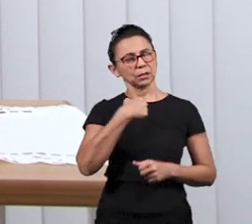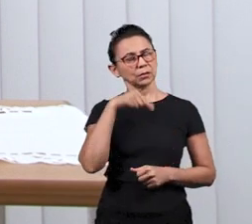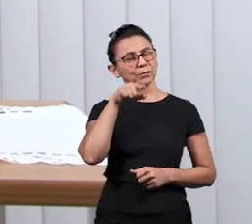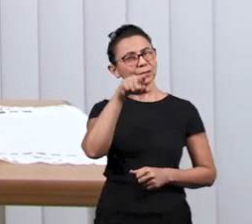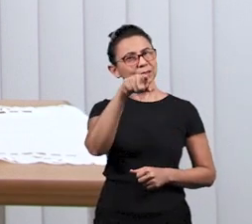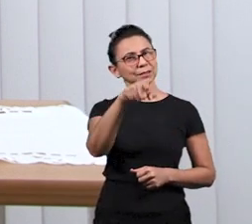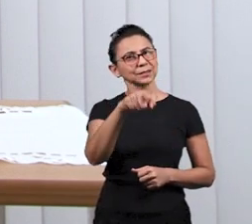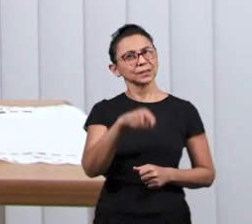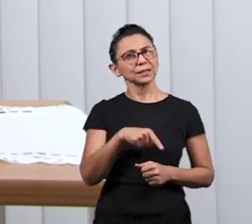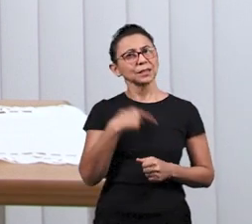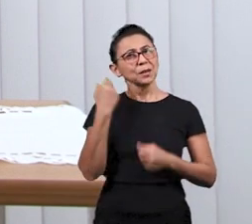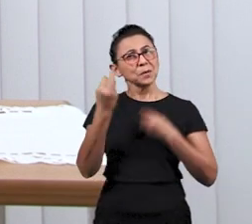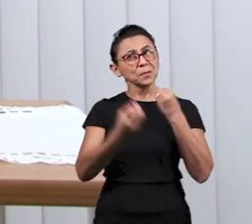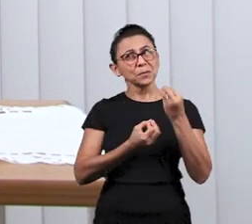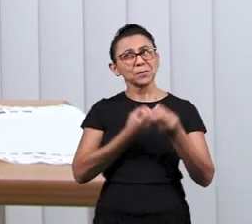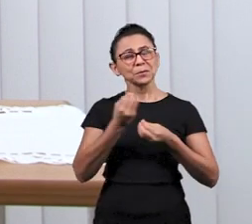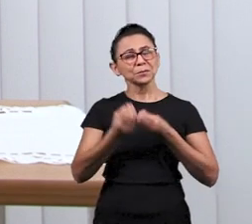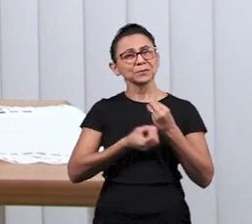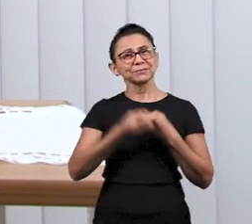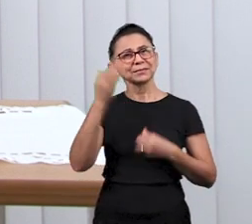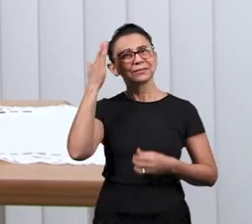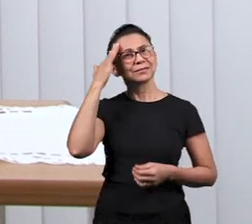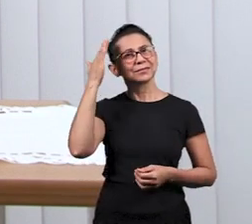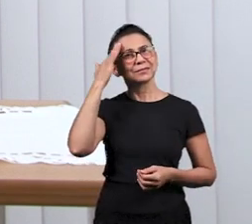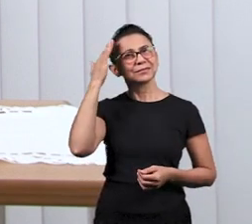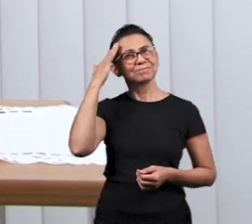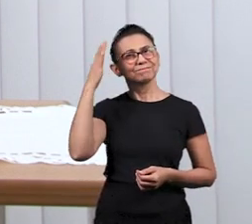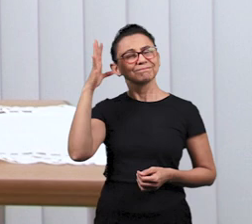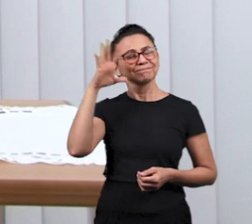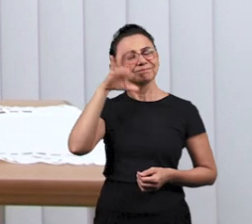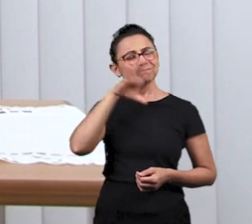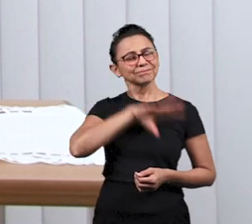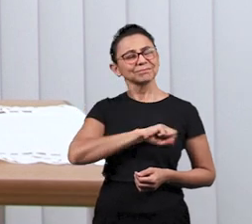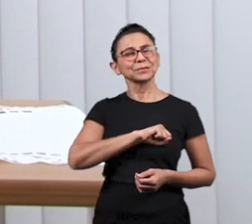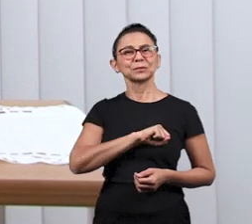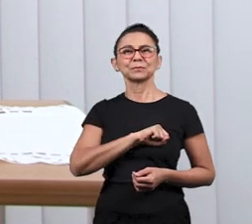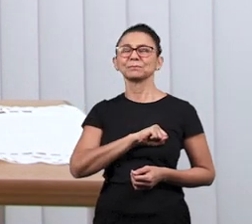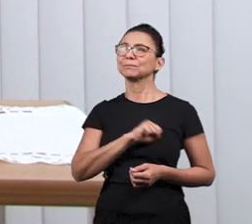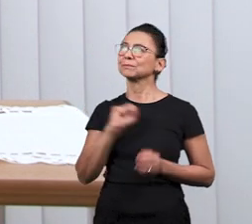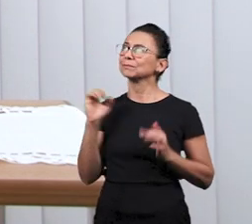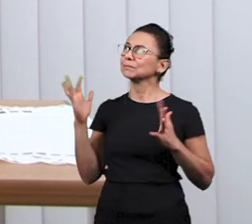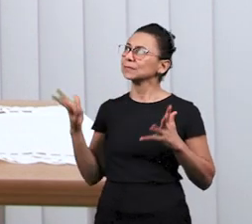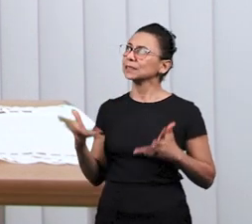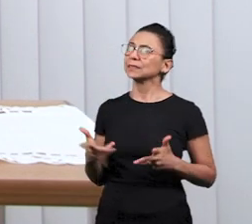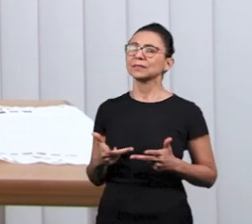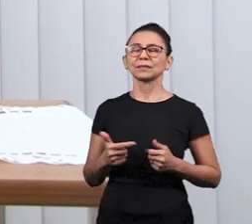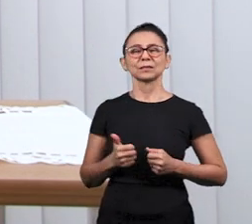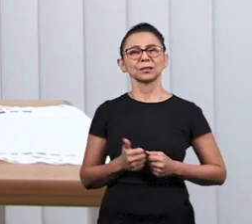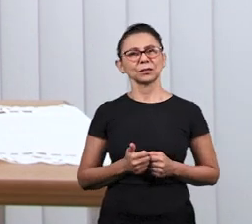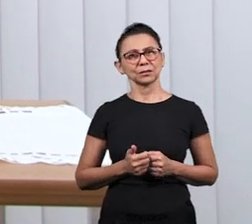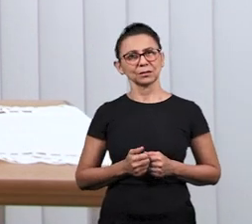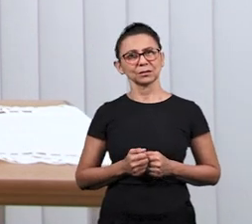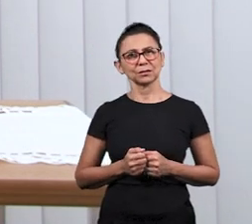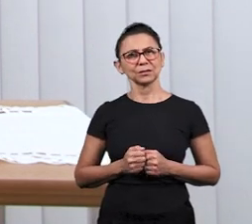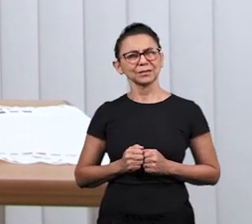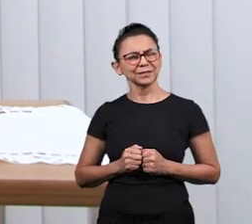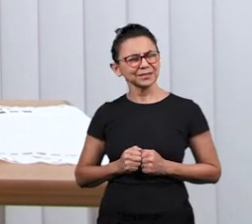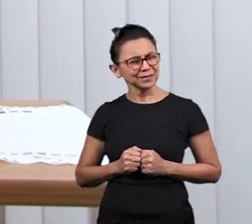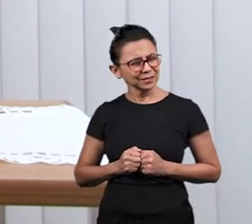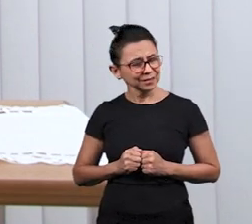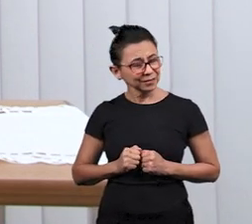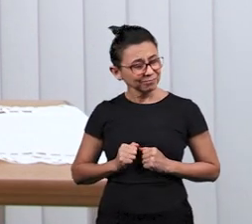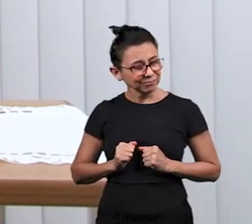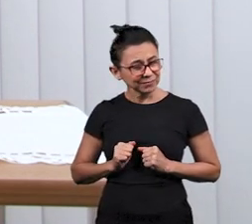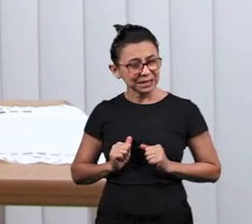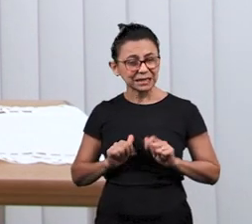свою величественную любовь. И нам невозможно измерить эту